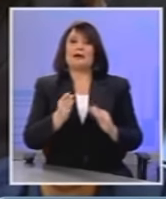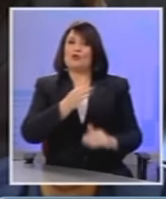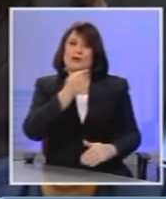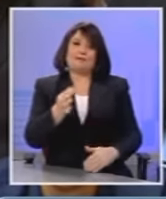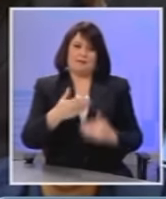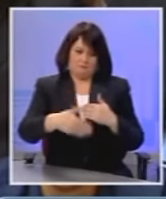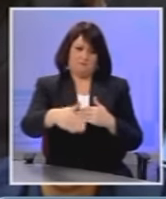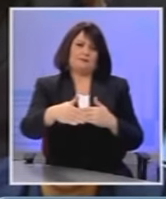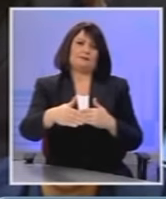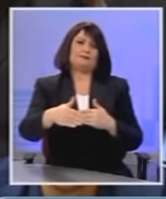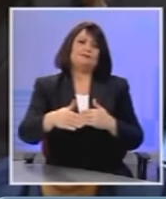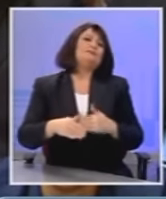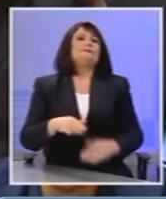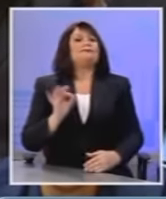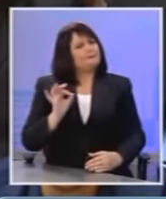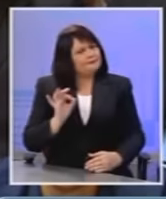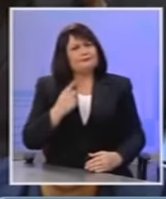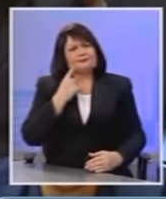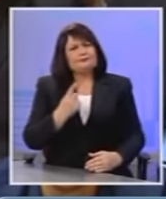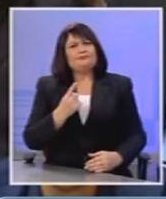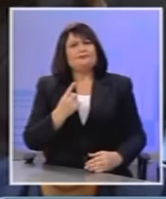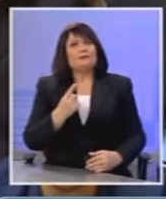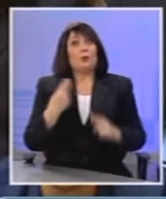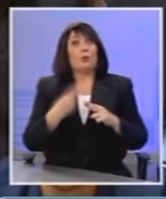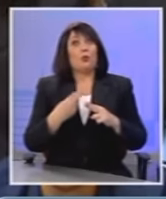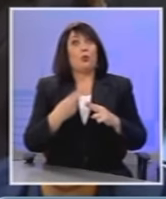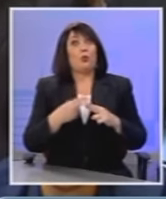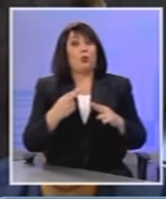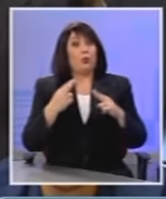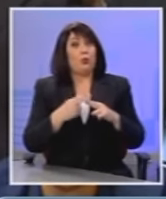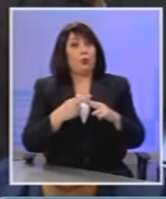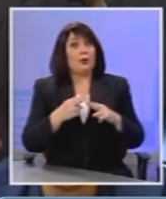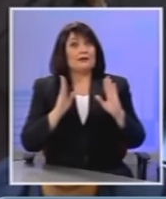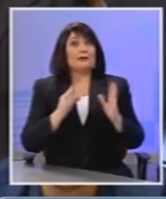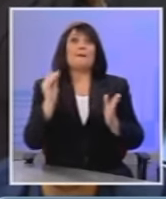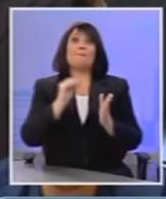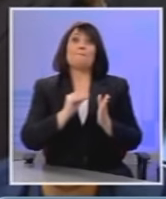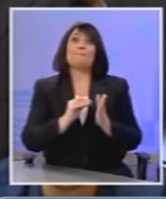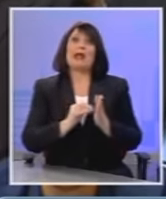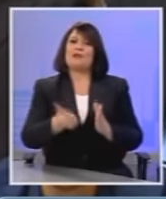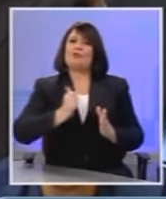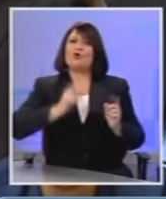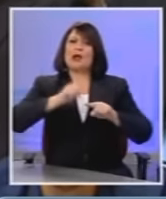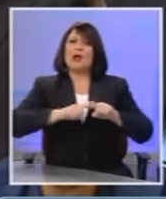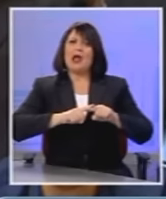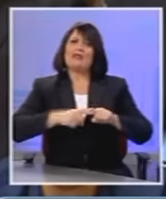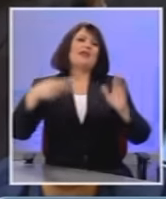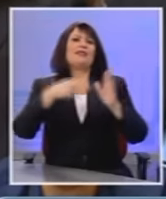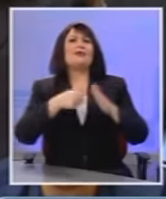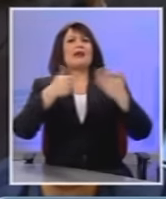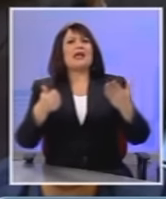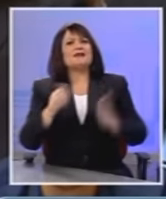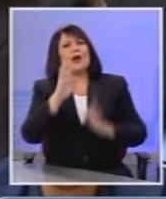εξαγγέλουν, όπου μάλιστα ακούγεται και το άλλο το εκοφαντικό, ότι θα επιστρέψει η Ελλάδα στις αγορές το